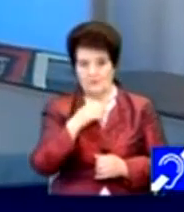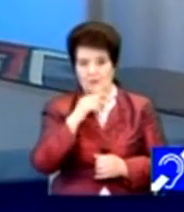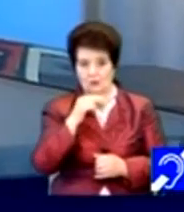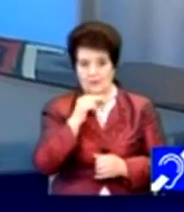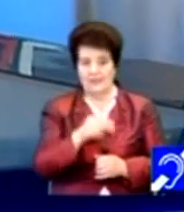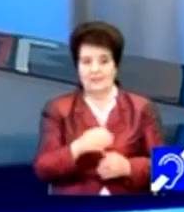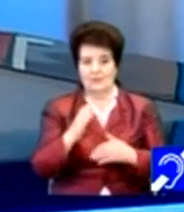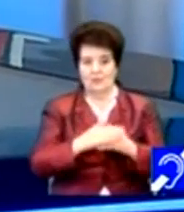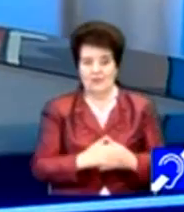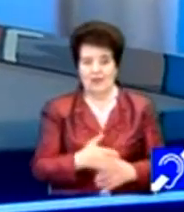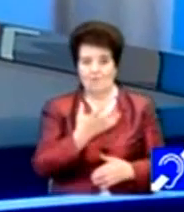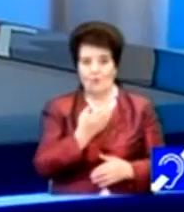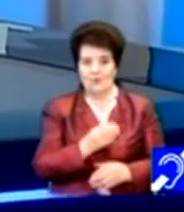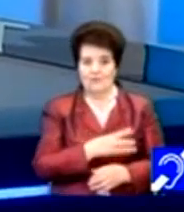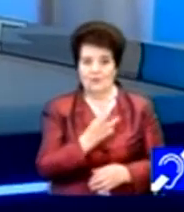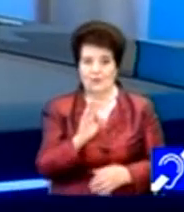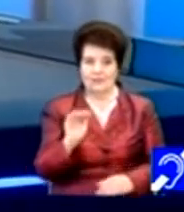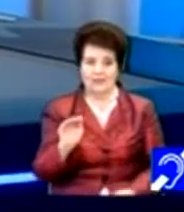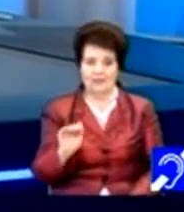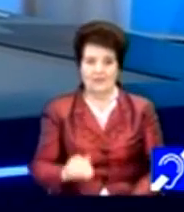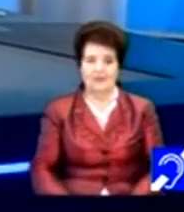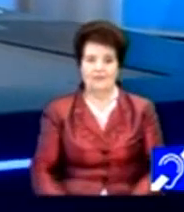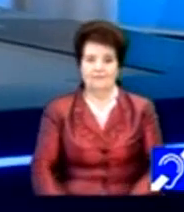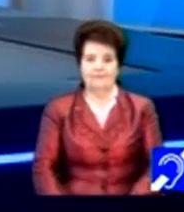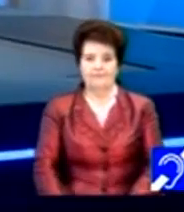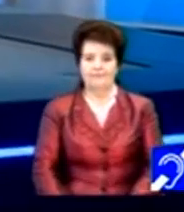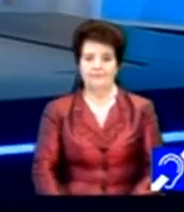atenție. O seară frumoasă vă doresc. La revedere!